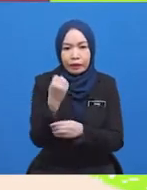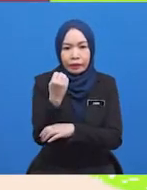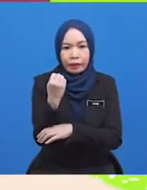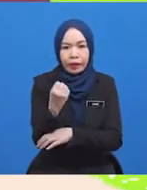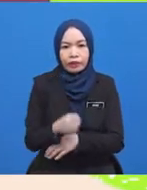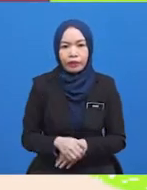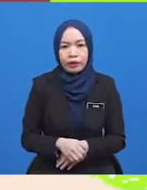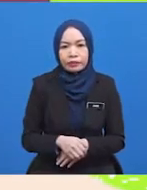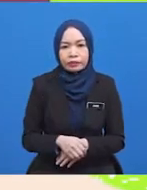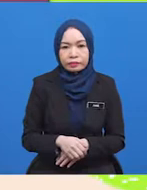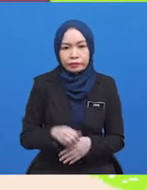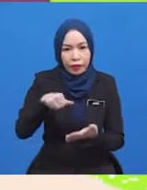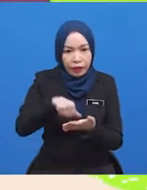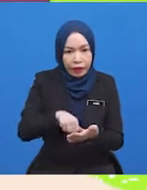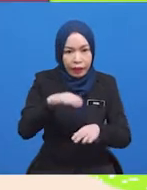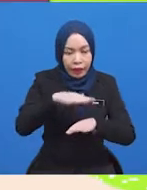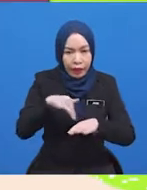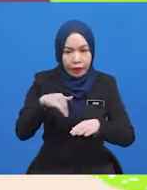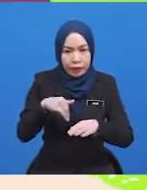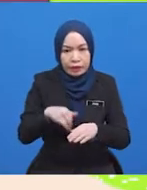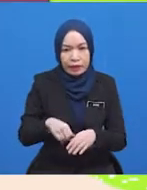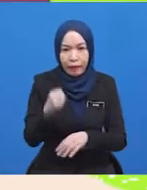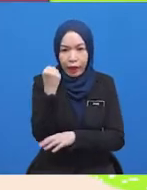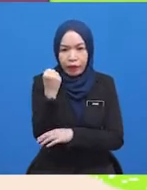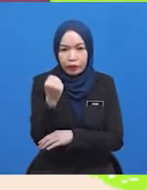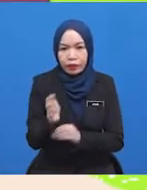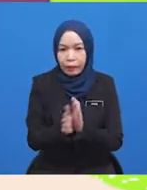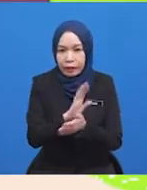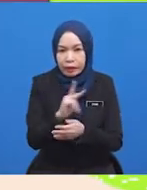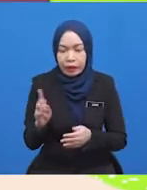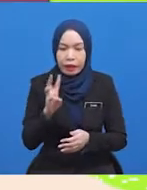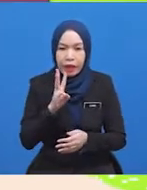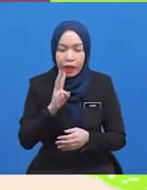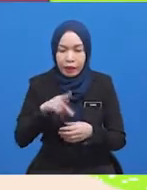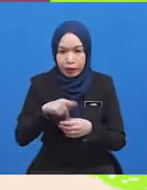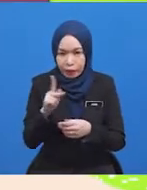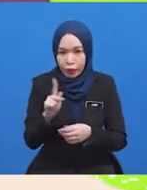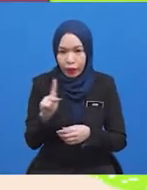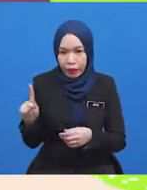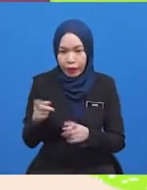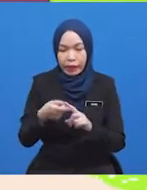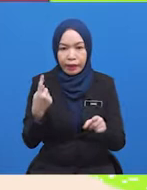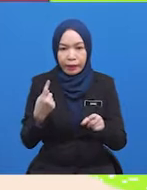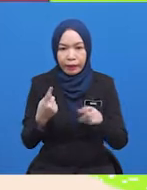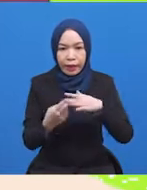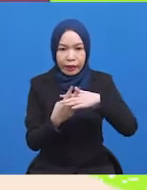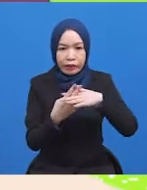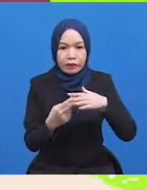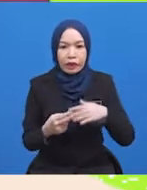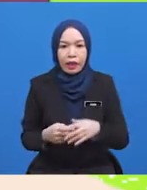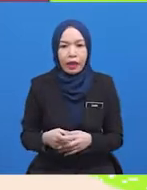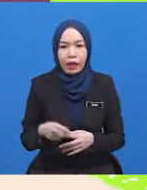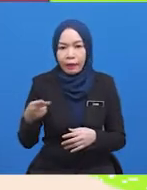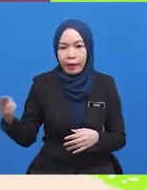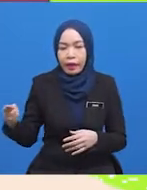tekanan lapisan atas batuan menyebabkan air dikeluarkan daripada celahan bahan enapan